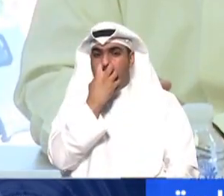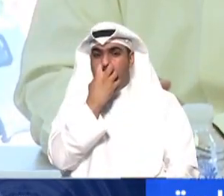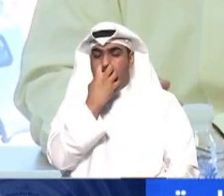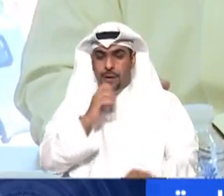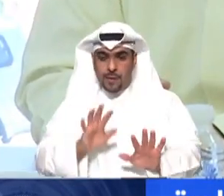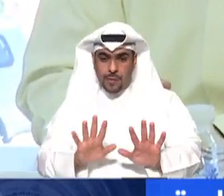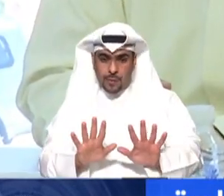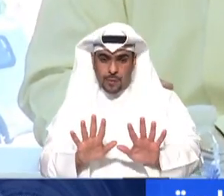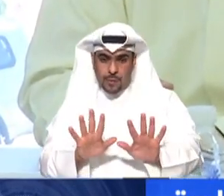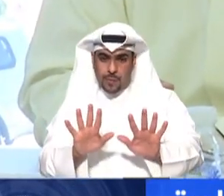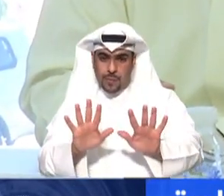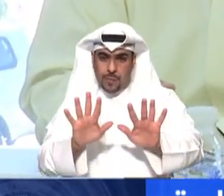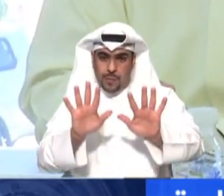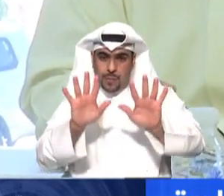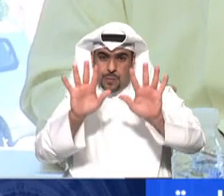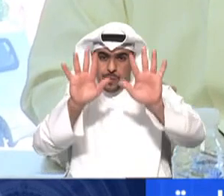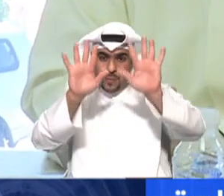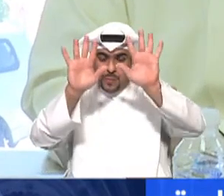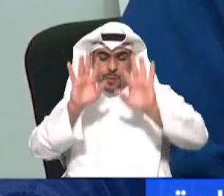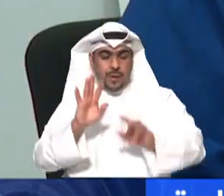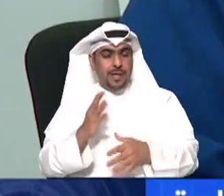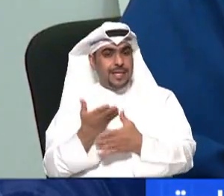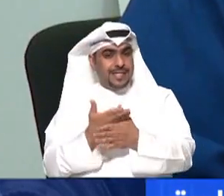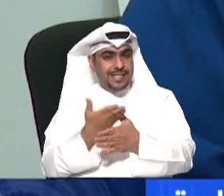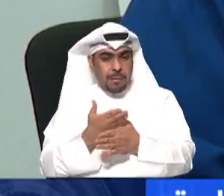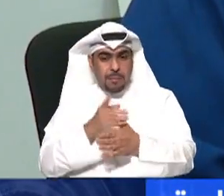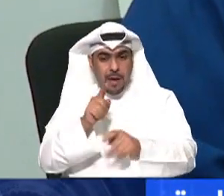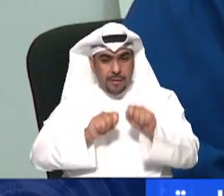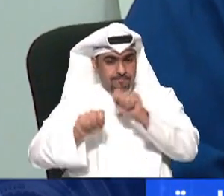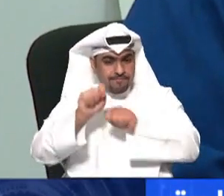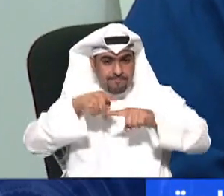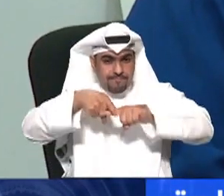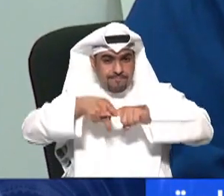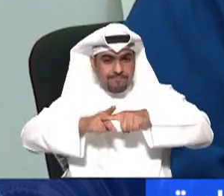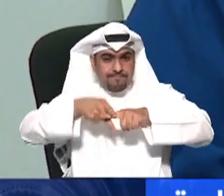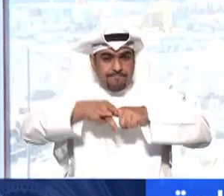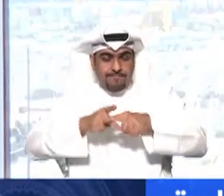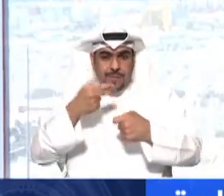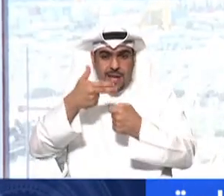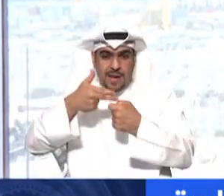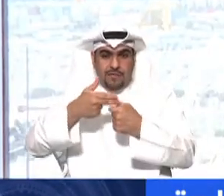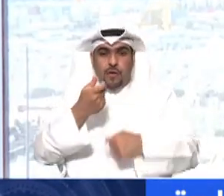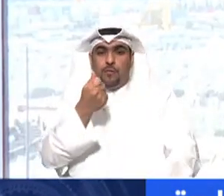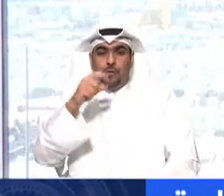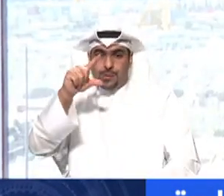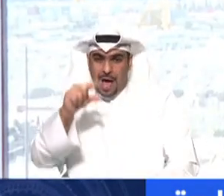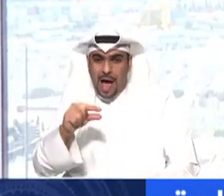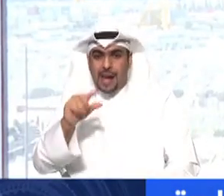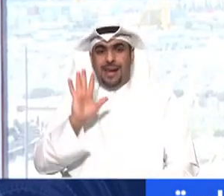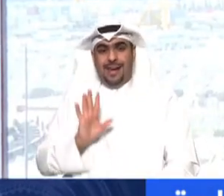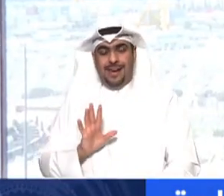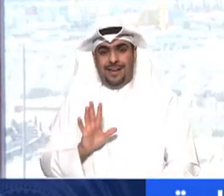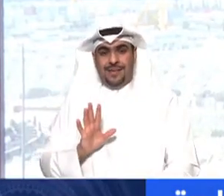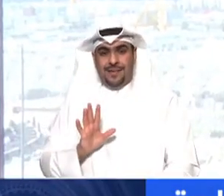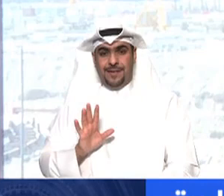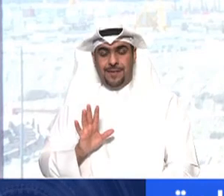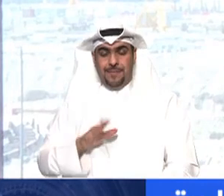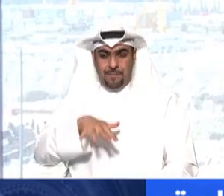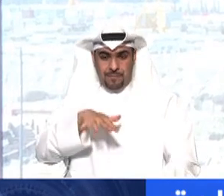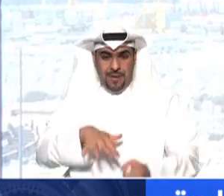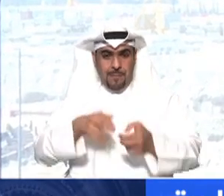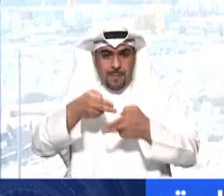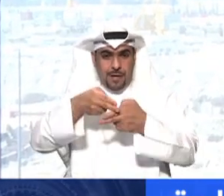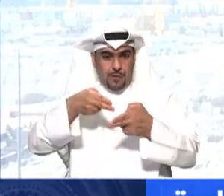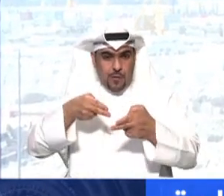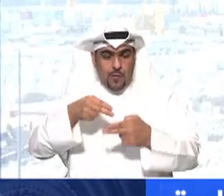لذلك تقل فيها، تكون فيها نقاوة أكثر وتقل فيها التكلفة التشغيل. احنا طبعا من ضمن منظومة الدولة، وبالتالي